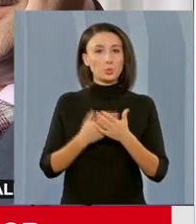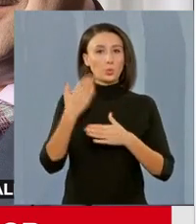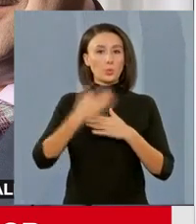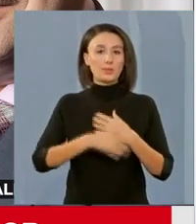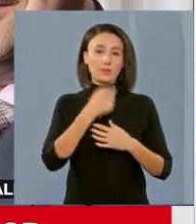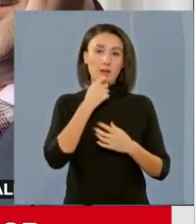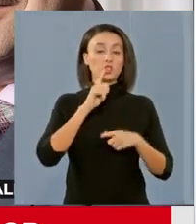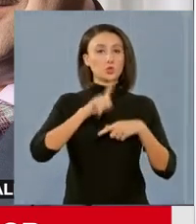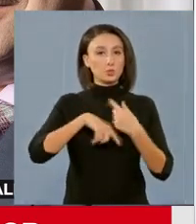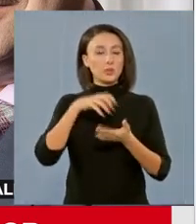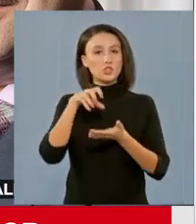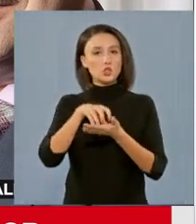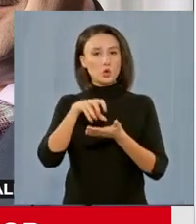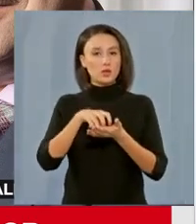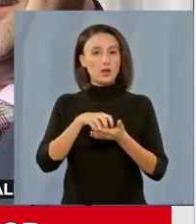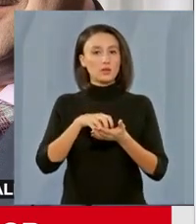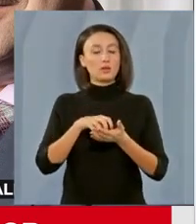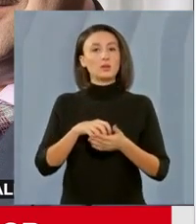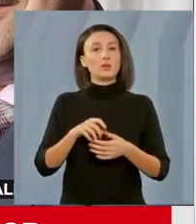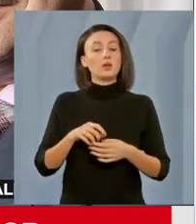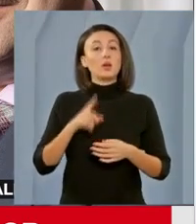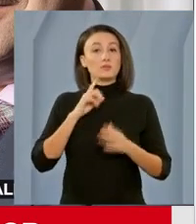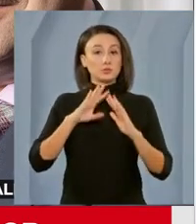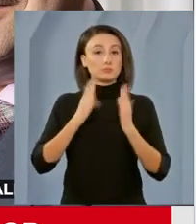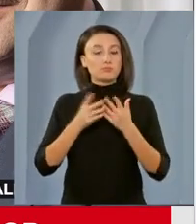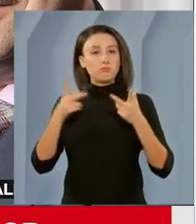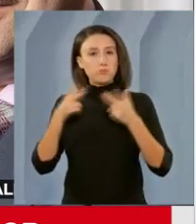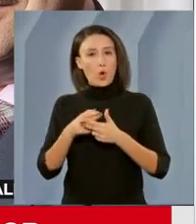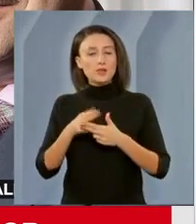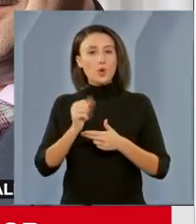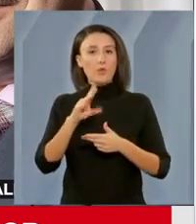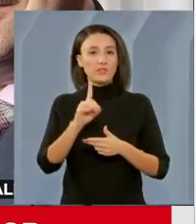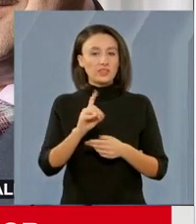ani, după zona aceea în care a fost blocat un pic de COVID,